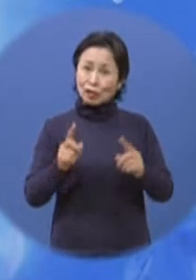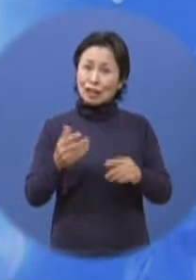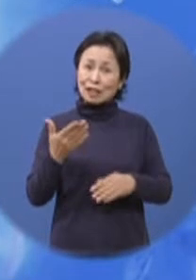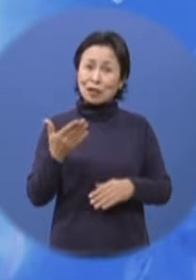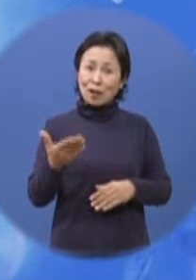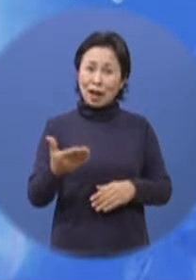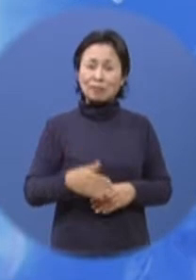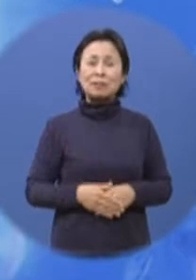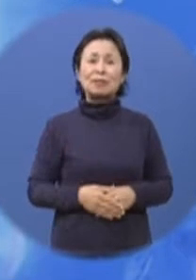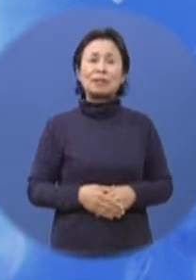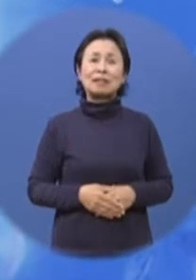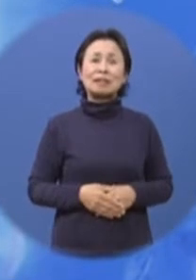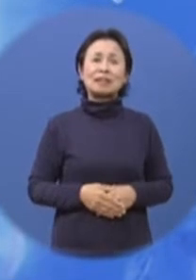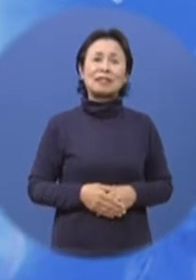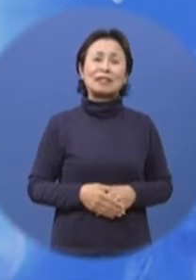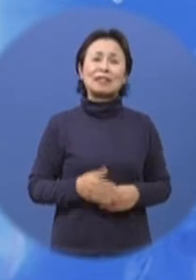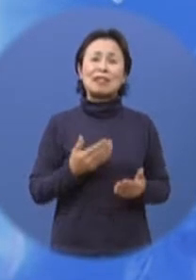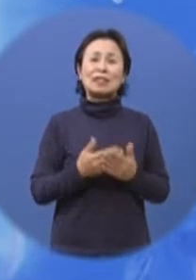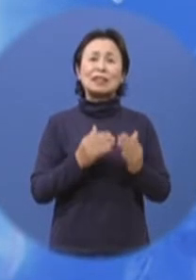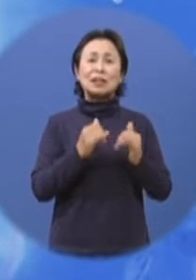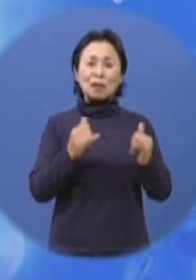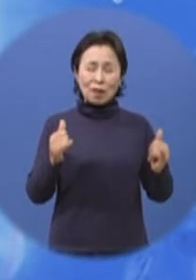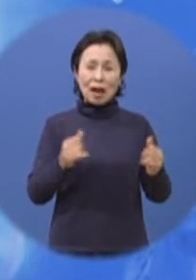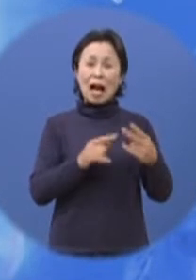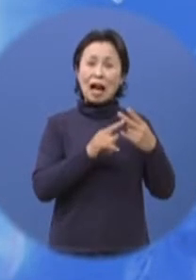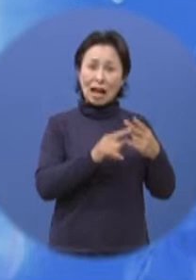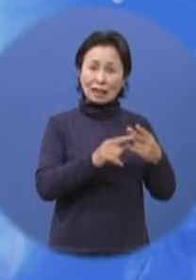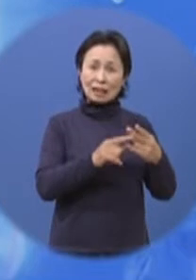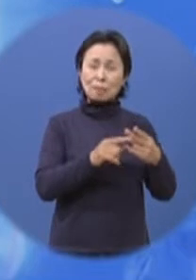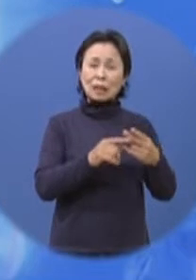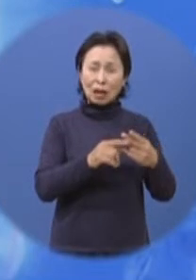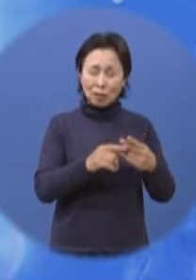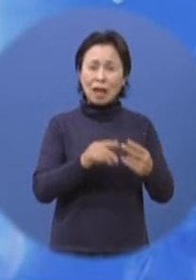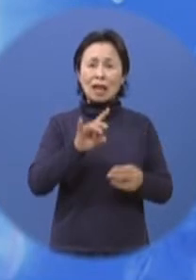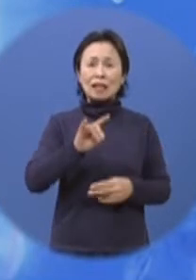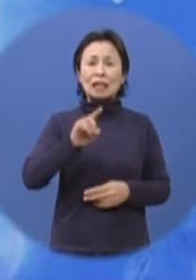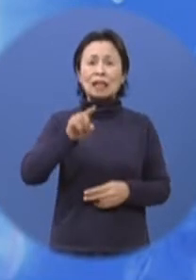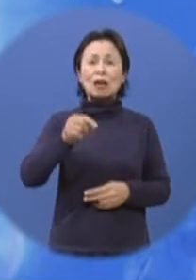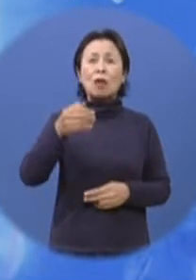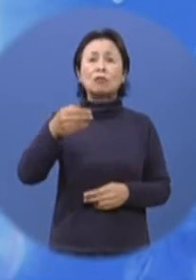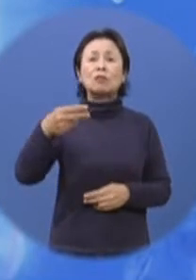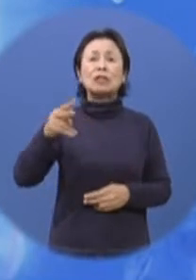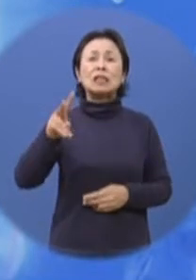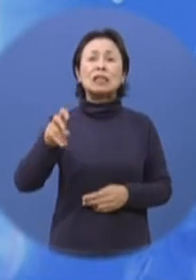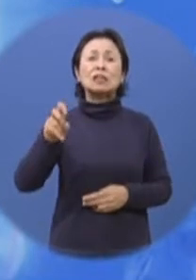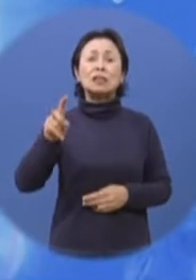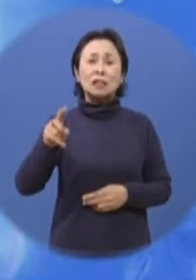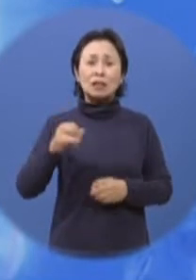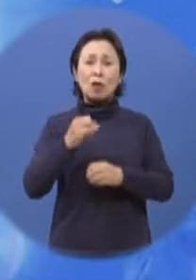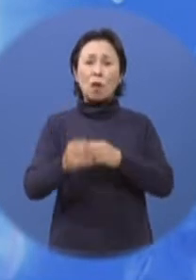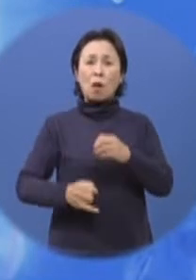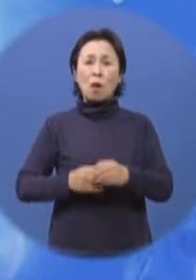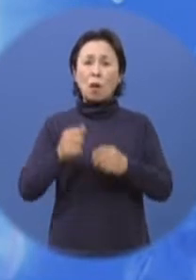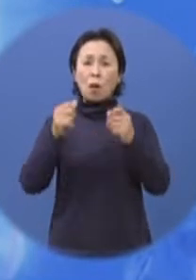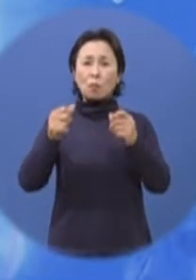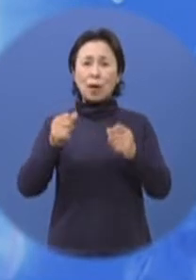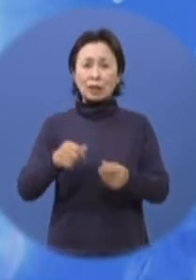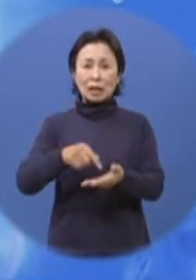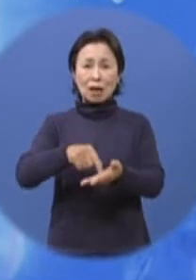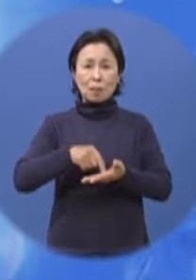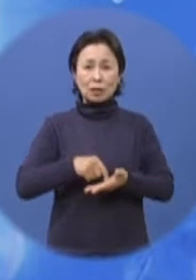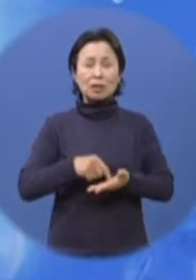ハガキまたは紀伊国21のホームページからご応募くださいハガキの宛先は郵便